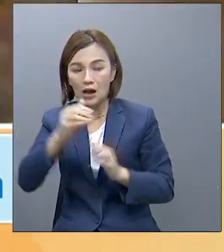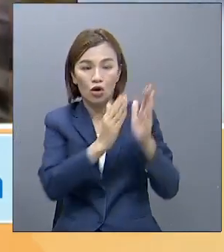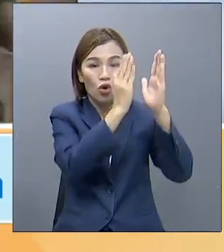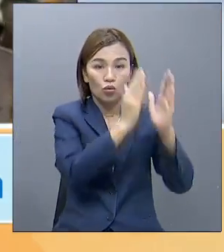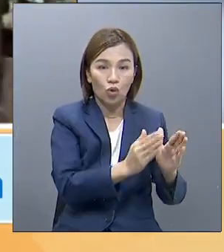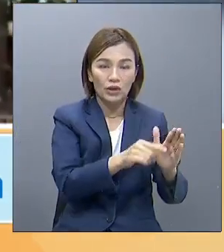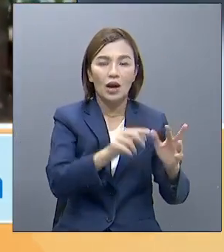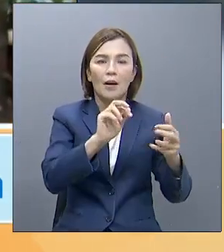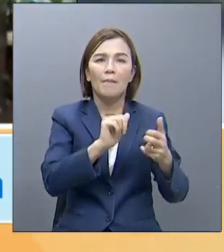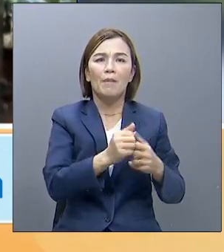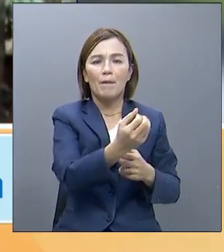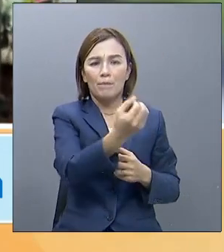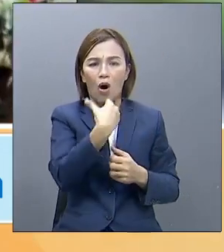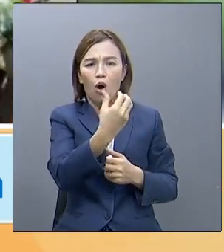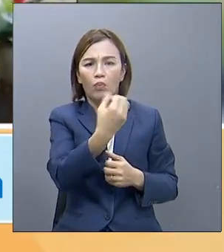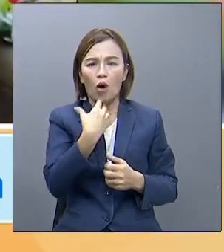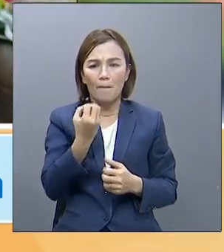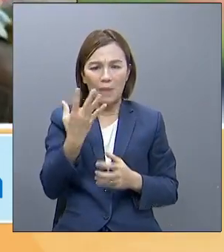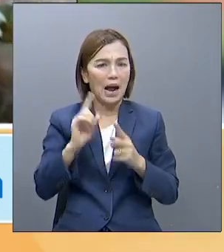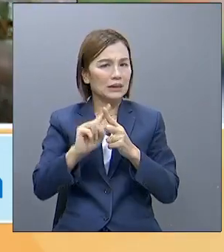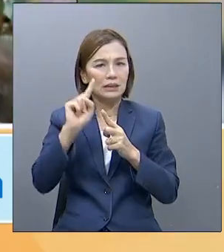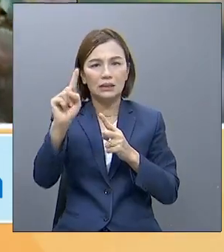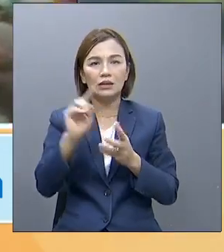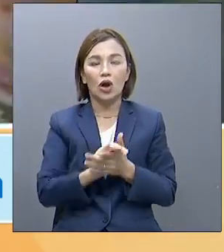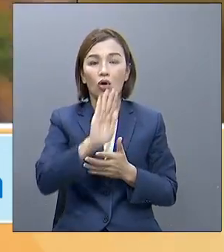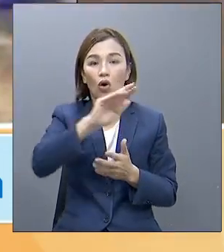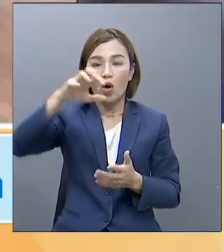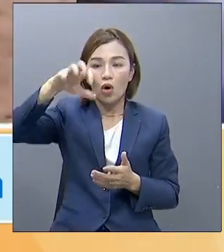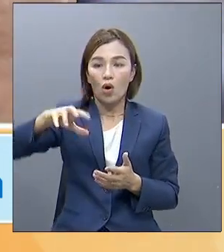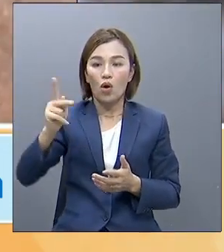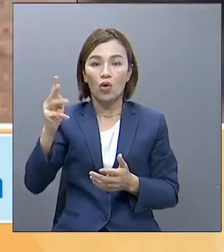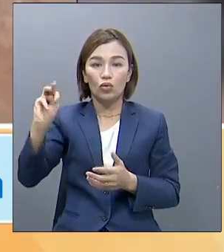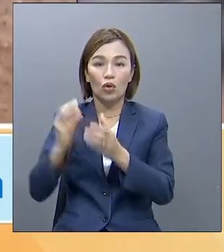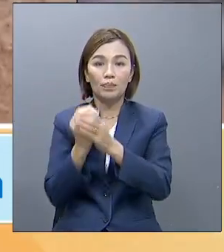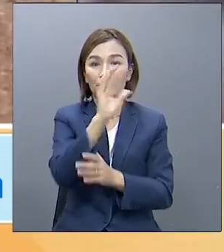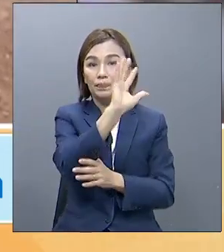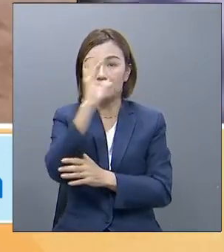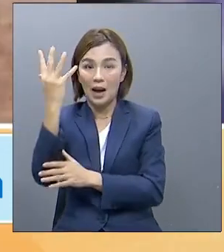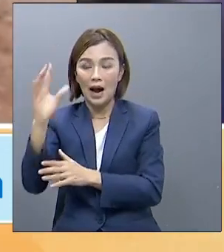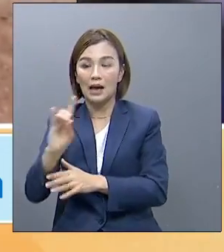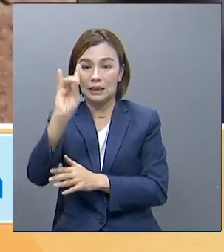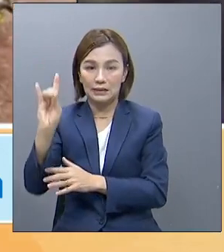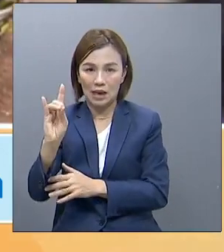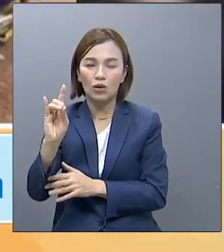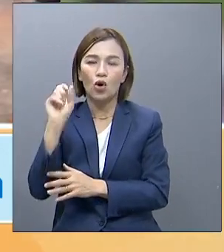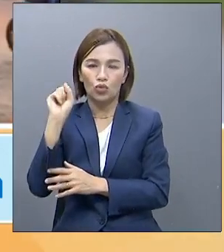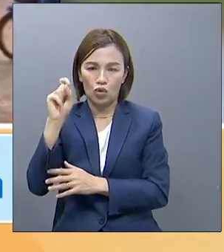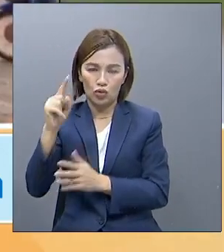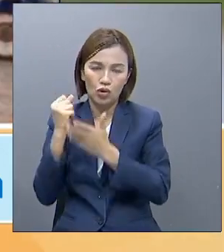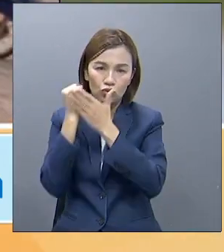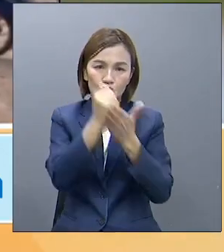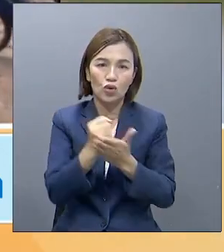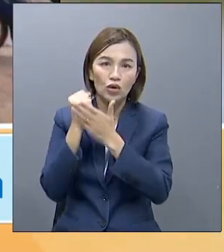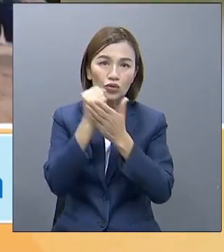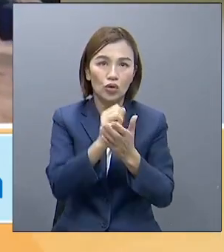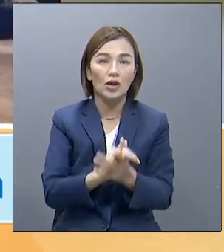นี้ถูกแจ้งเข้ามาเป็นอันดับหนึ่งเลยนะคะของทางกรมที่ต้องรับการช่วยเหลืออย่างเร่งด่วนเลยถามว่าแล้วตอนนี้จะมีแนวท